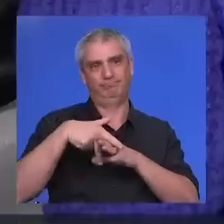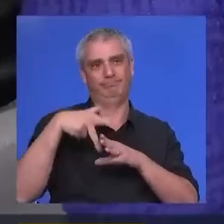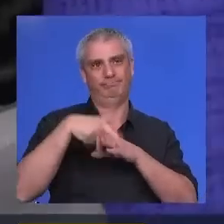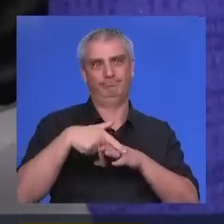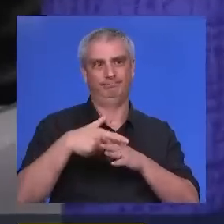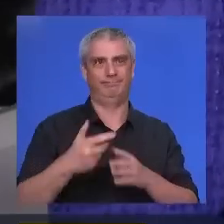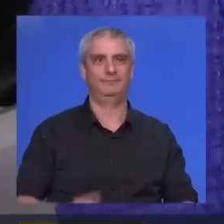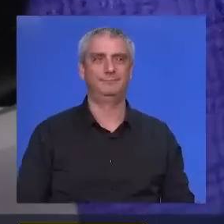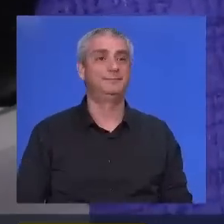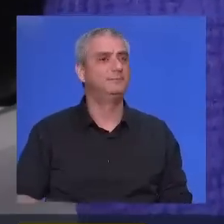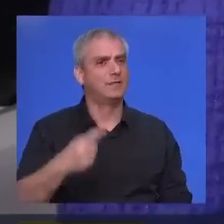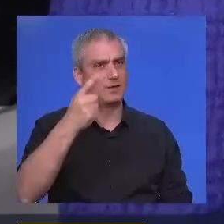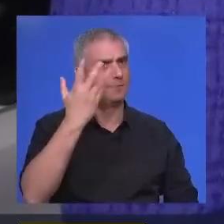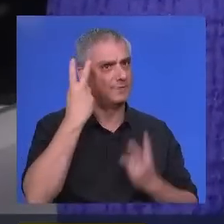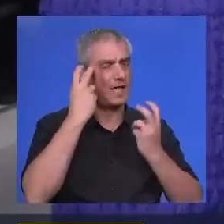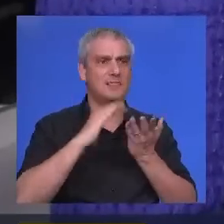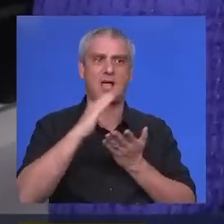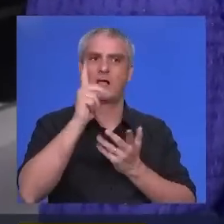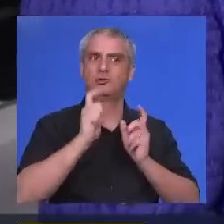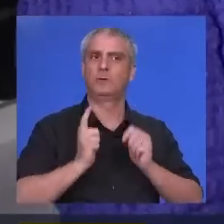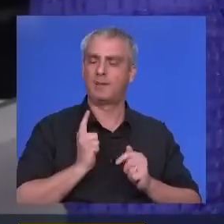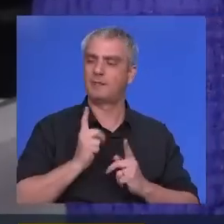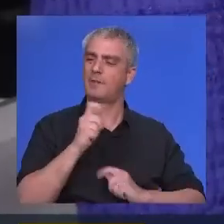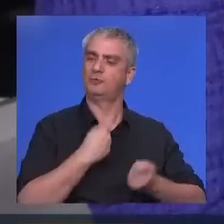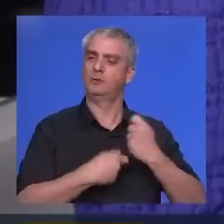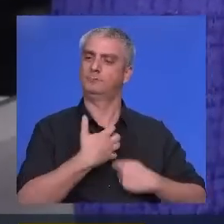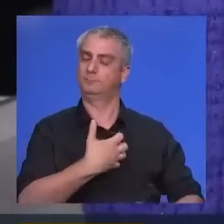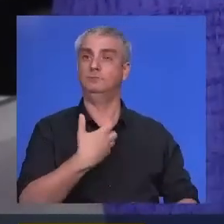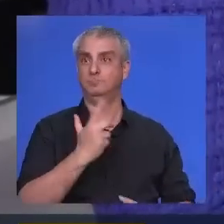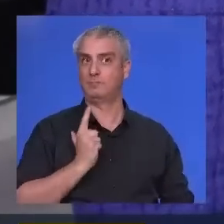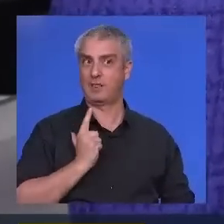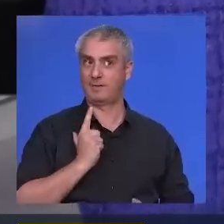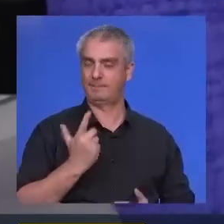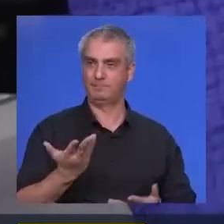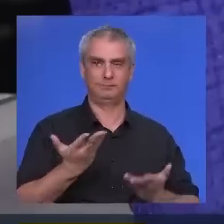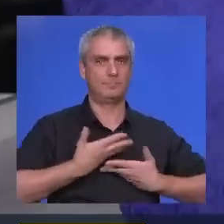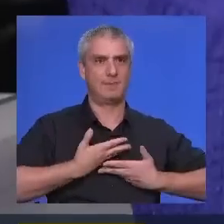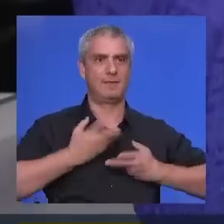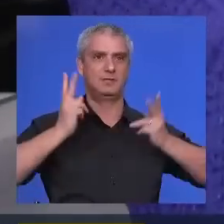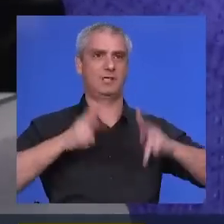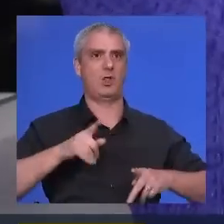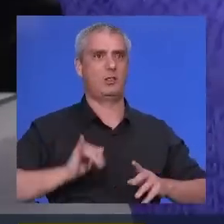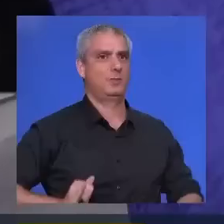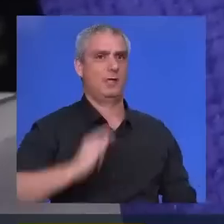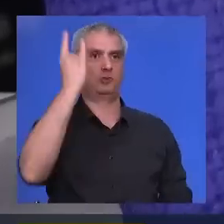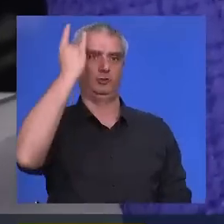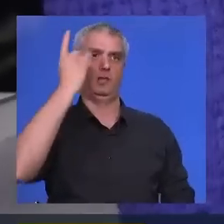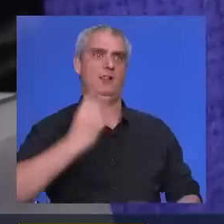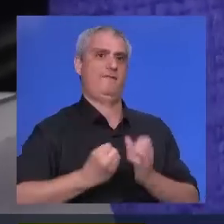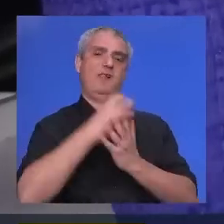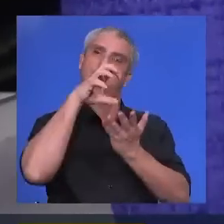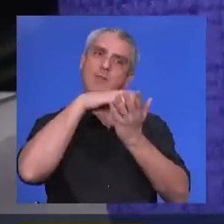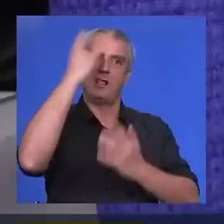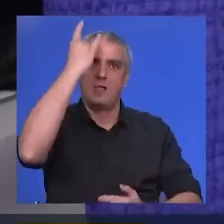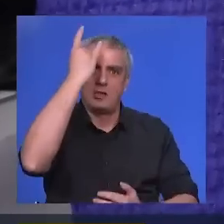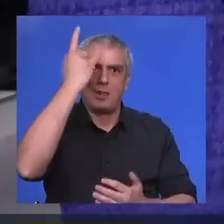שאתם צוברים, האנשים הפרטיים, בעלי ההון הפרטי, שמקבלים לידיהם את היכולת הזאת לטוס לחלל ולהקים תחנות חלל, כל עוד זה בידיים